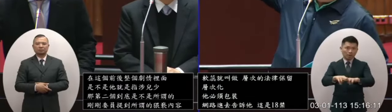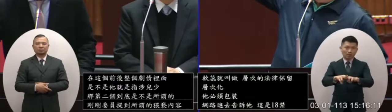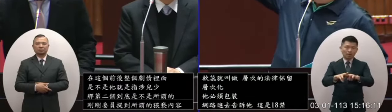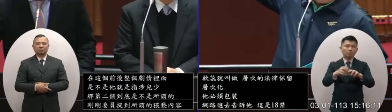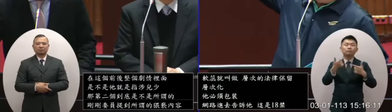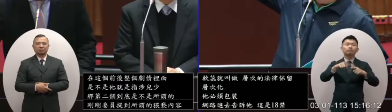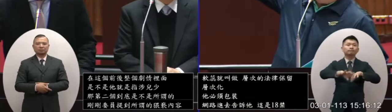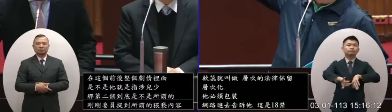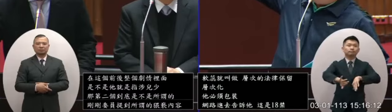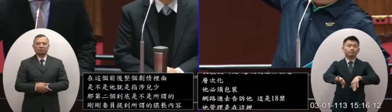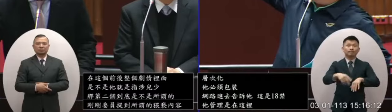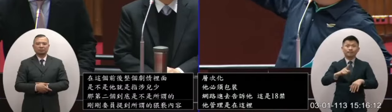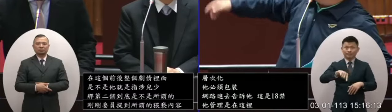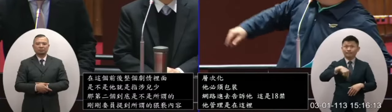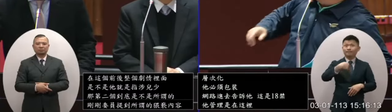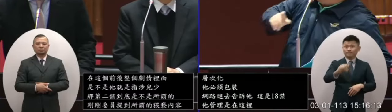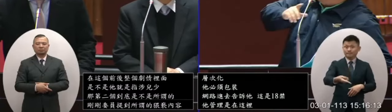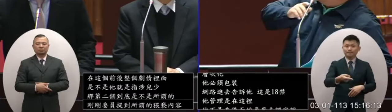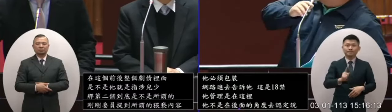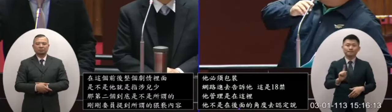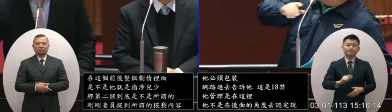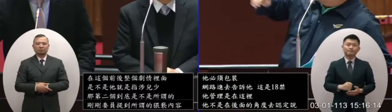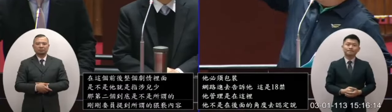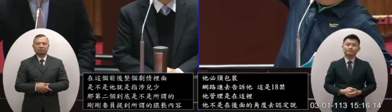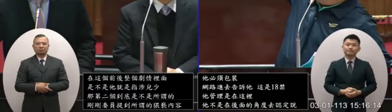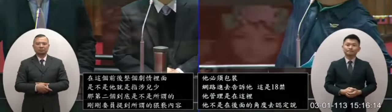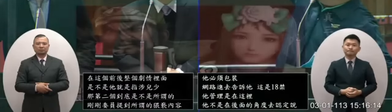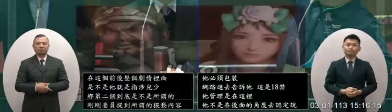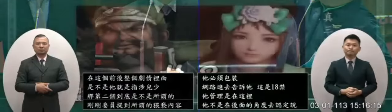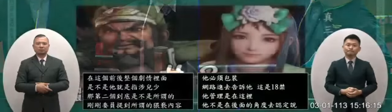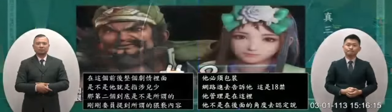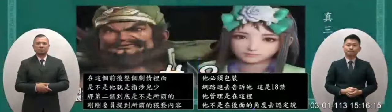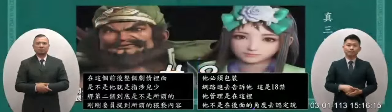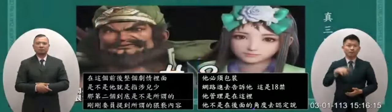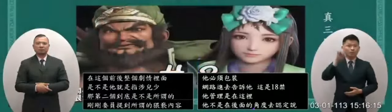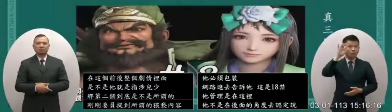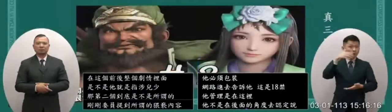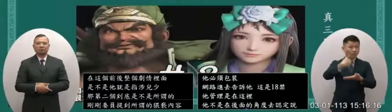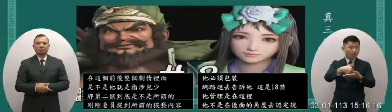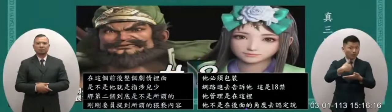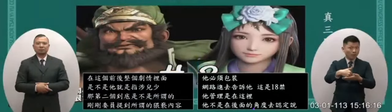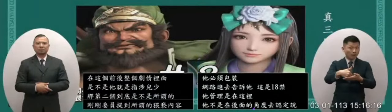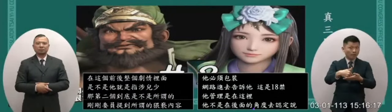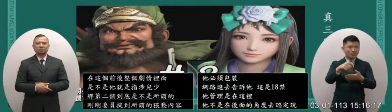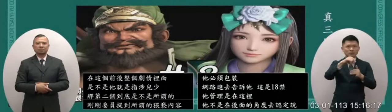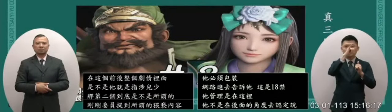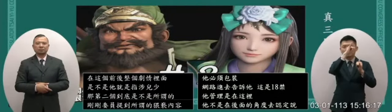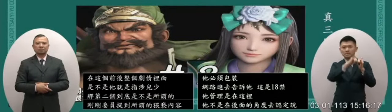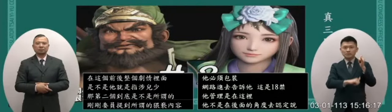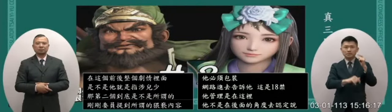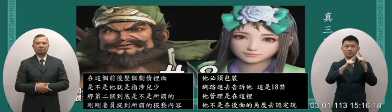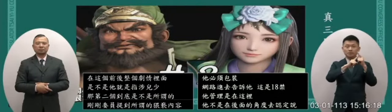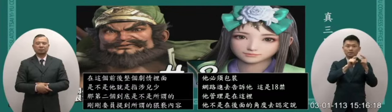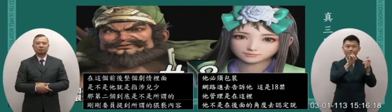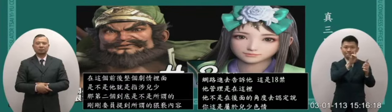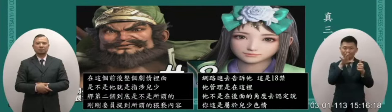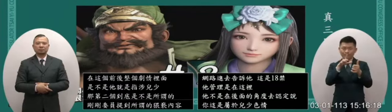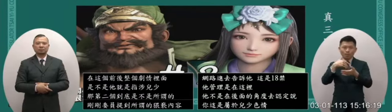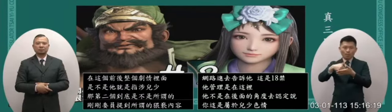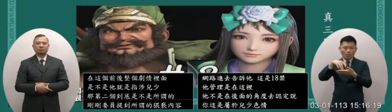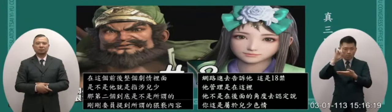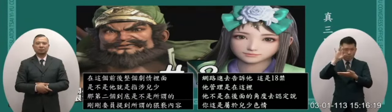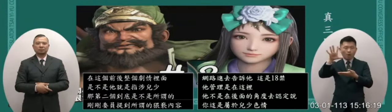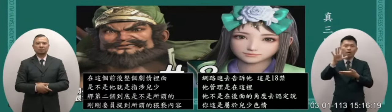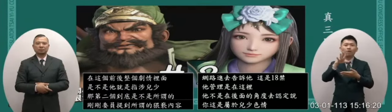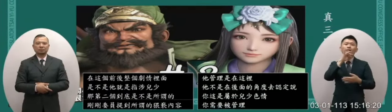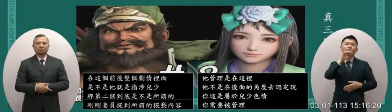例子，你会觉得很越来越矛盾。来，再下一页，创作人物啊、哦，二创啦，这历史人物哦，这样省下来拢